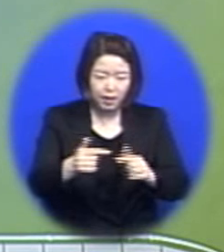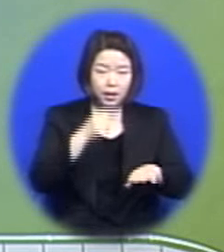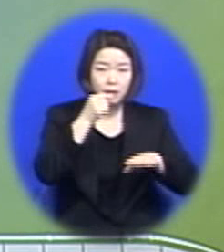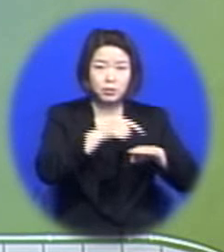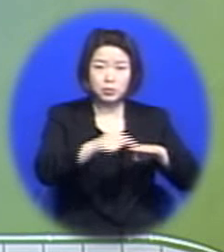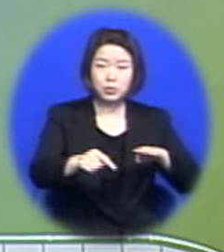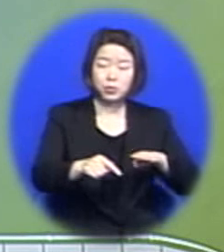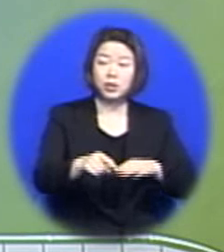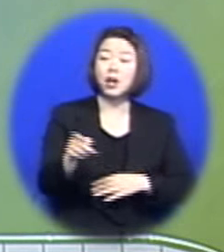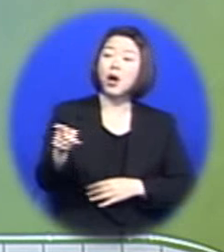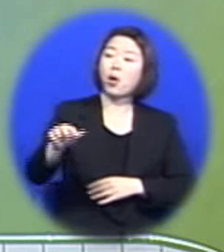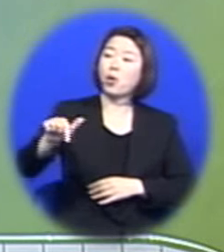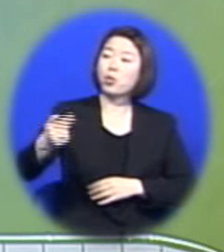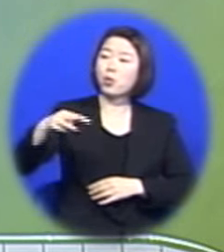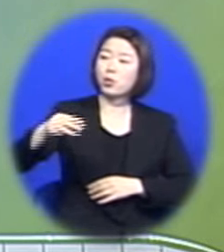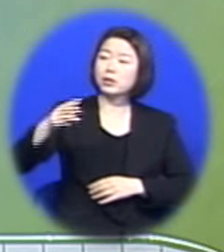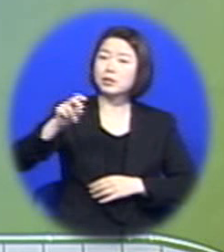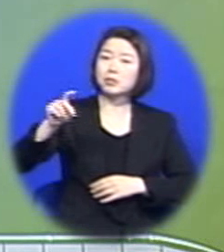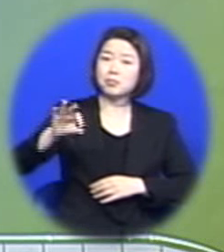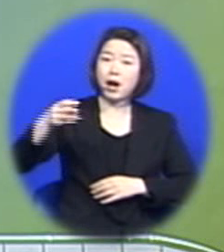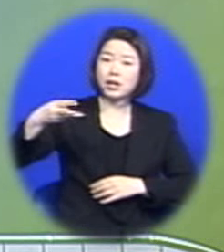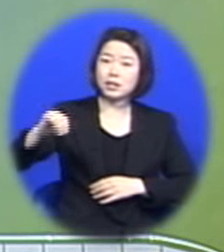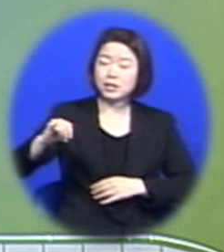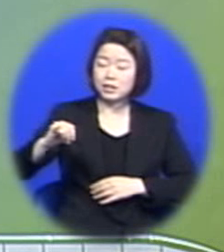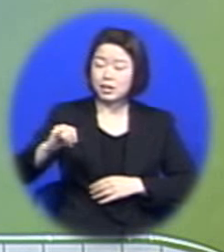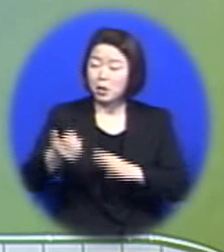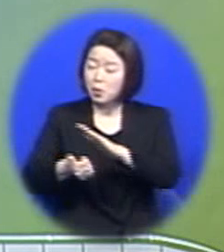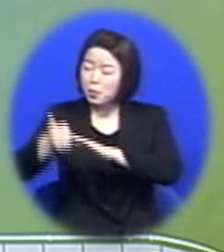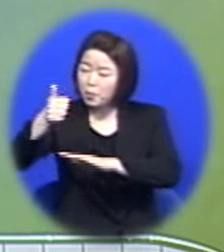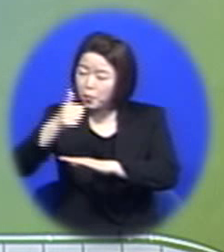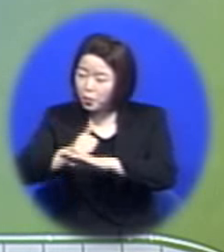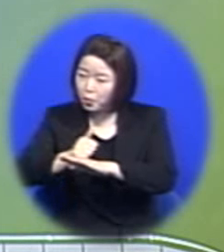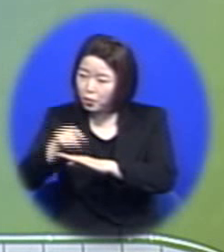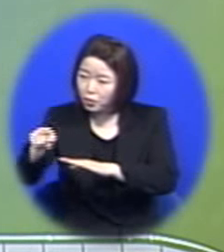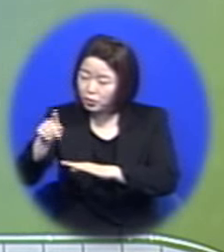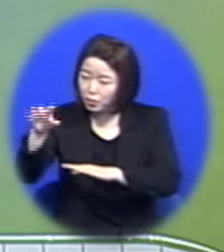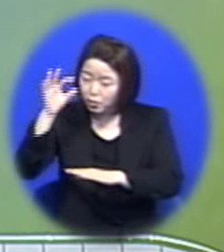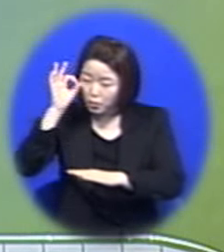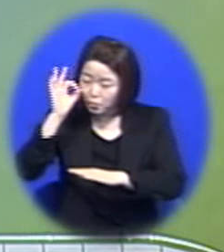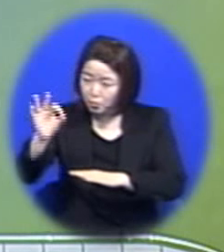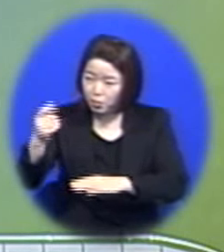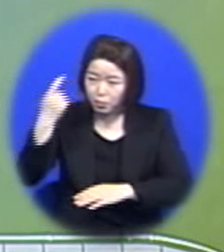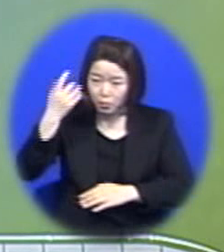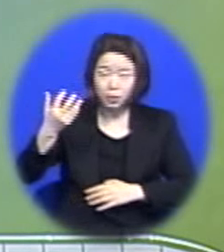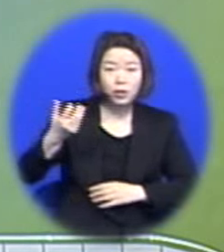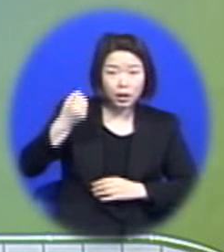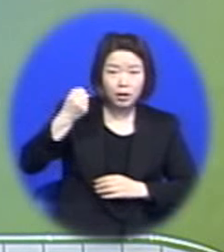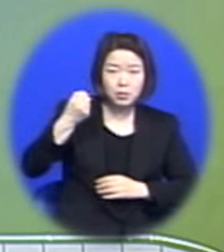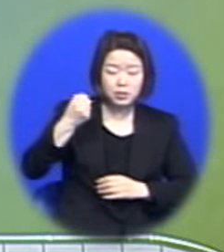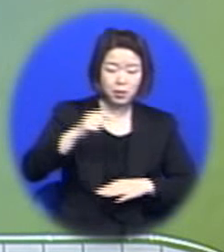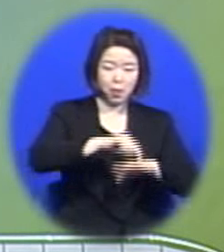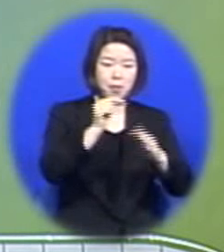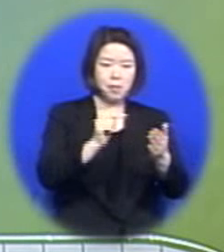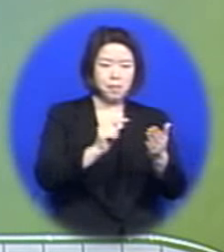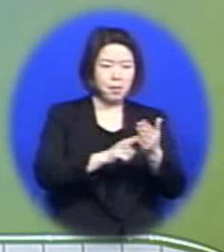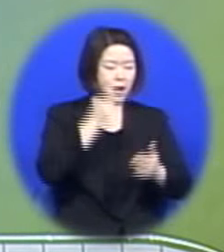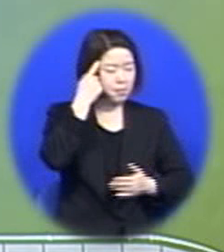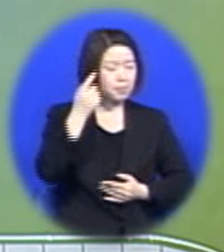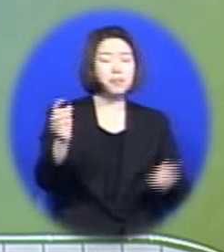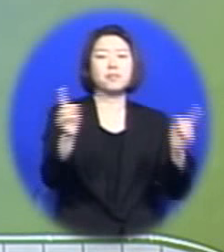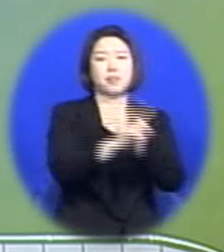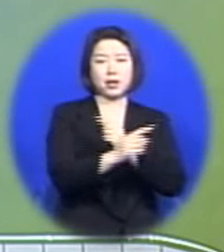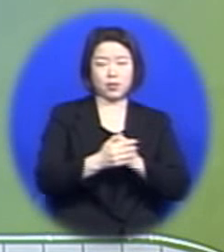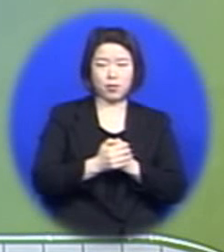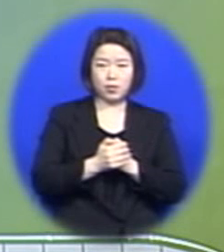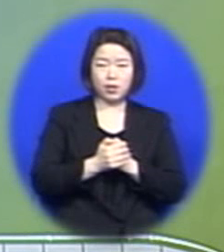노르망디 상륙 작전 성공 소식을 들으면서 마음이 확 달라집니다. 여전히 그들은 독일 나치의 치하에